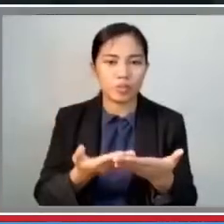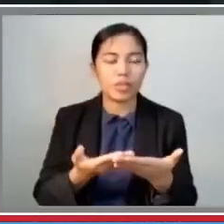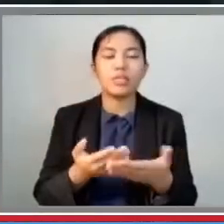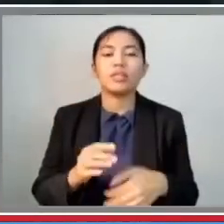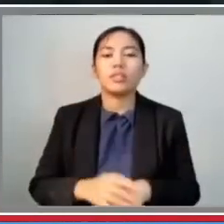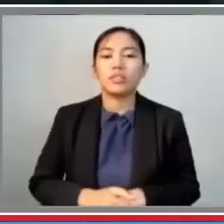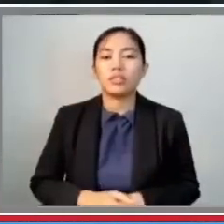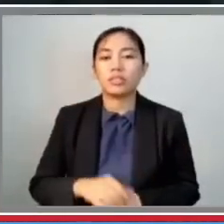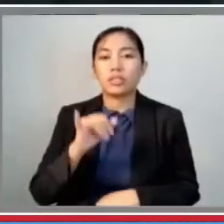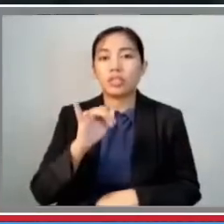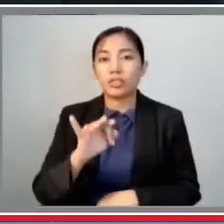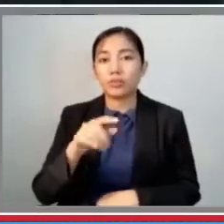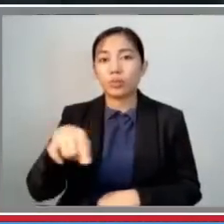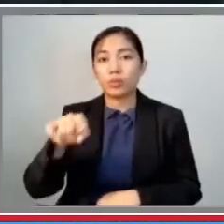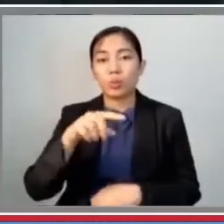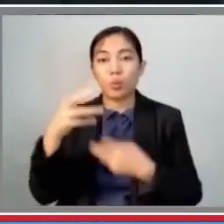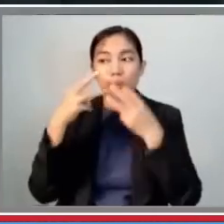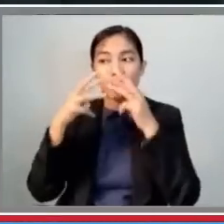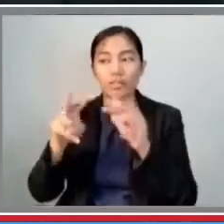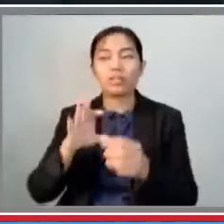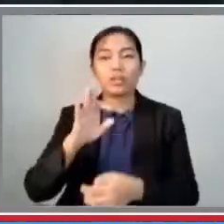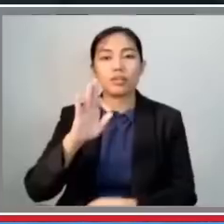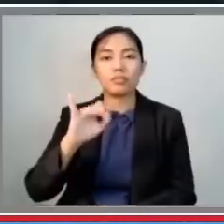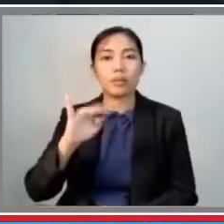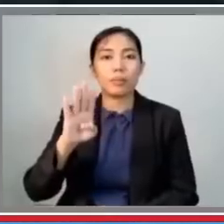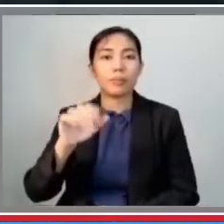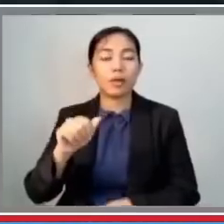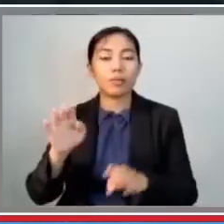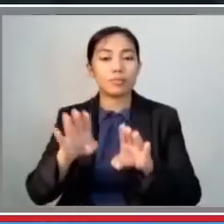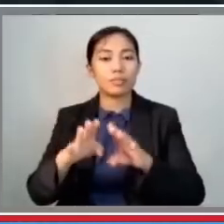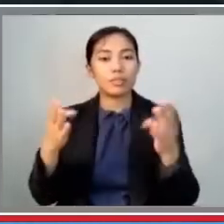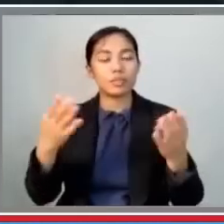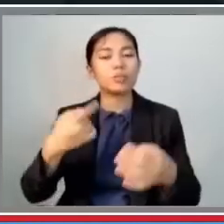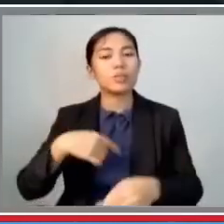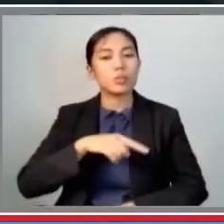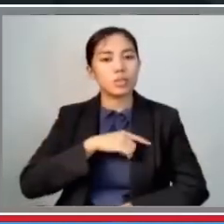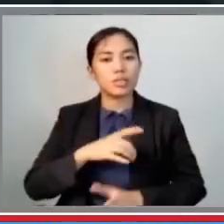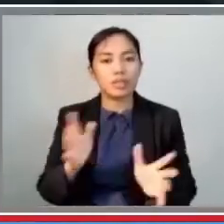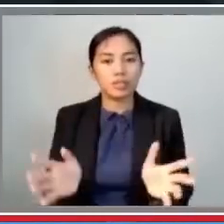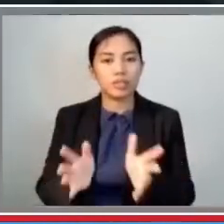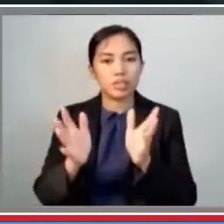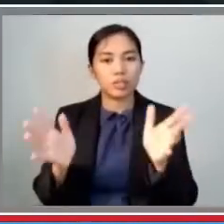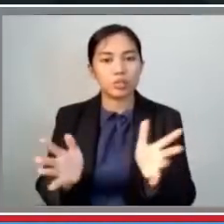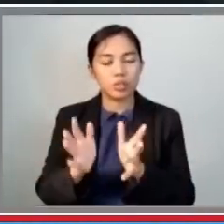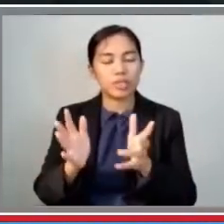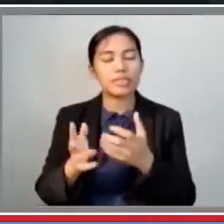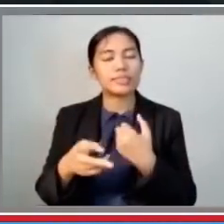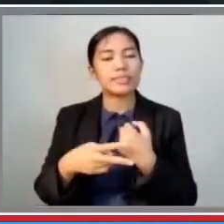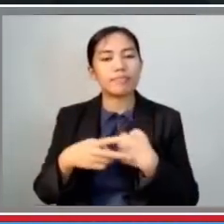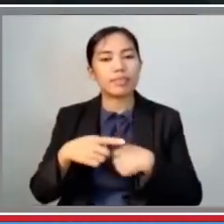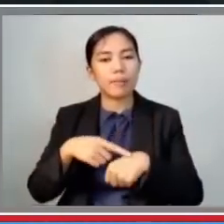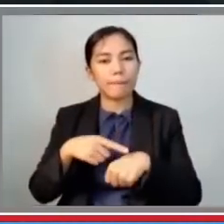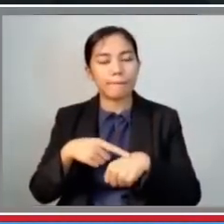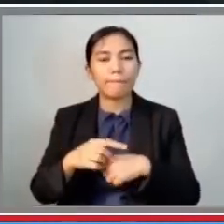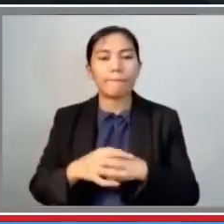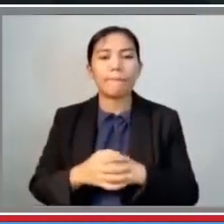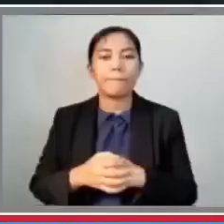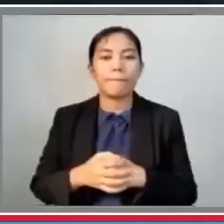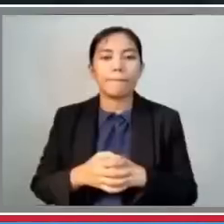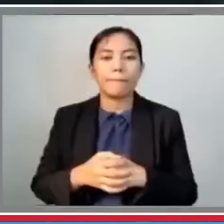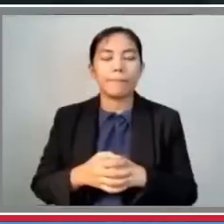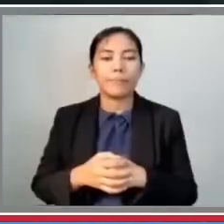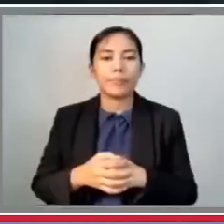dito sa opening ng FIBA Ah yun po ine-encourage natin na magavail na lang po ng free ah p2p